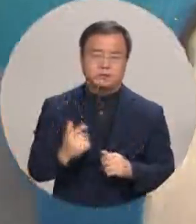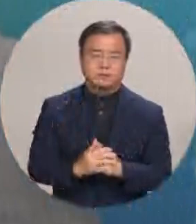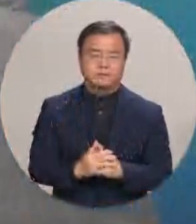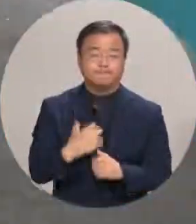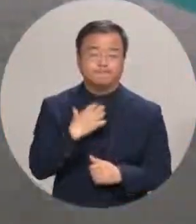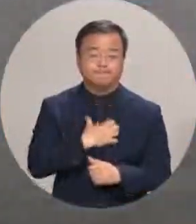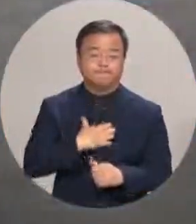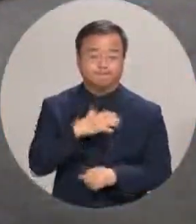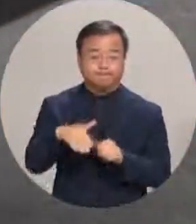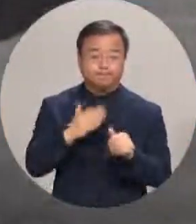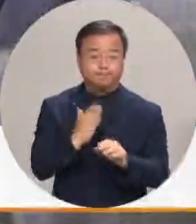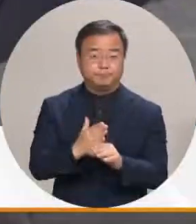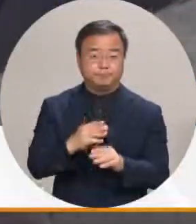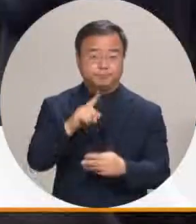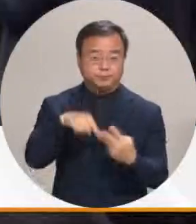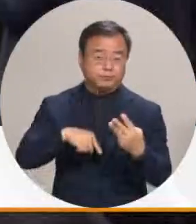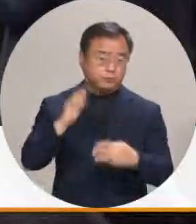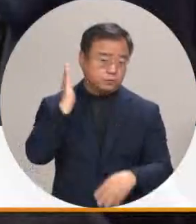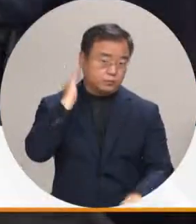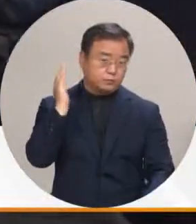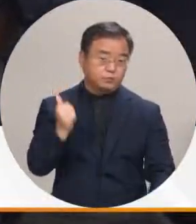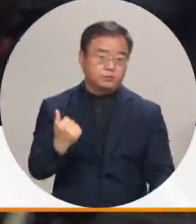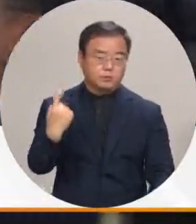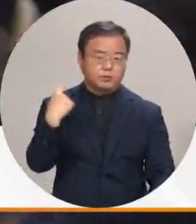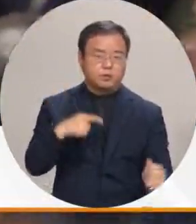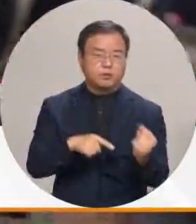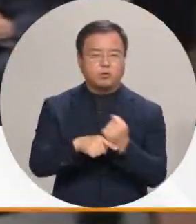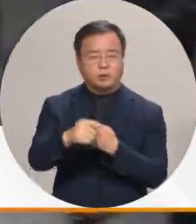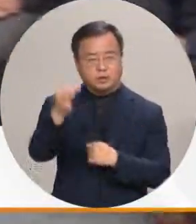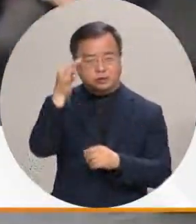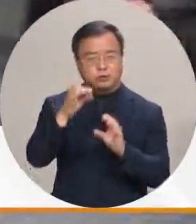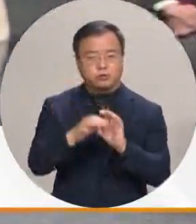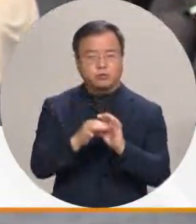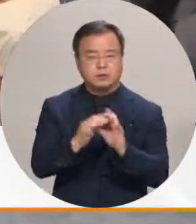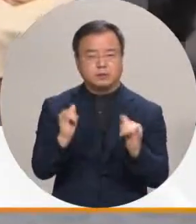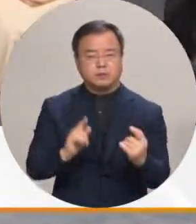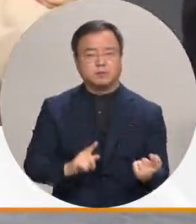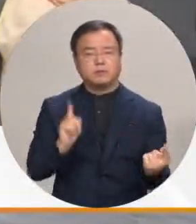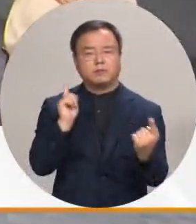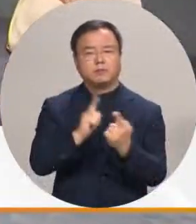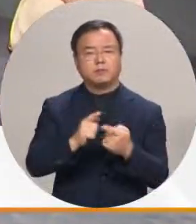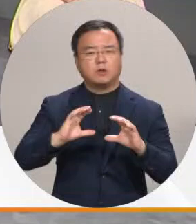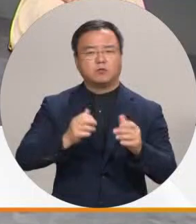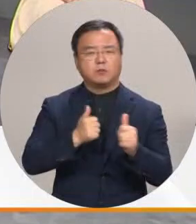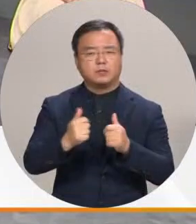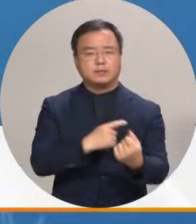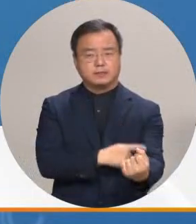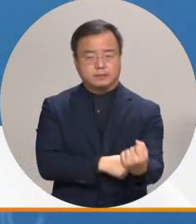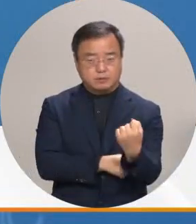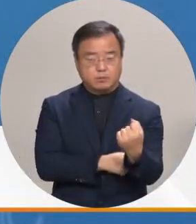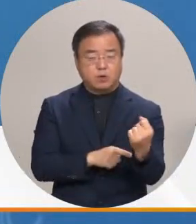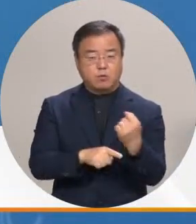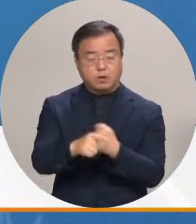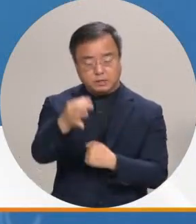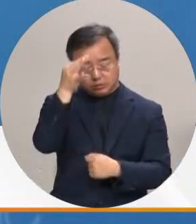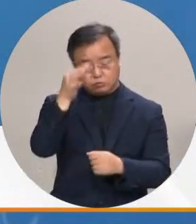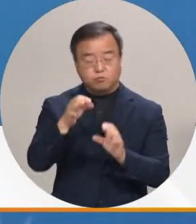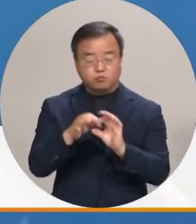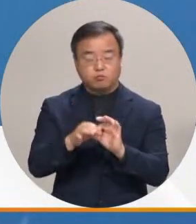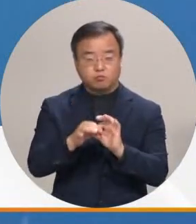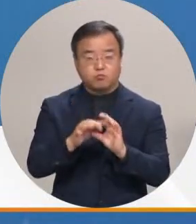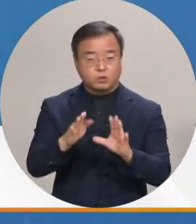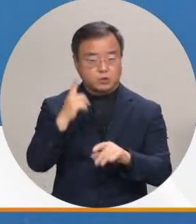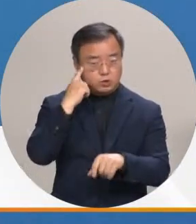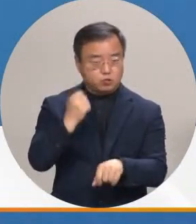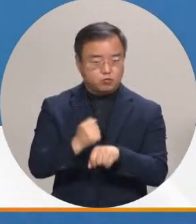속에 윤성열 대통령은 어제 과학 기술계 인사들과 만나 국가의 경쟁력은 과학 기술에 달려 있다며 연구개발